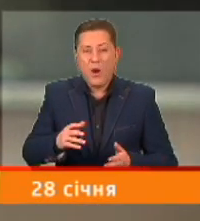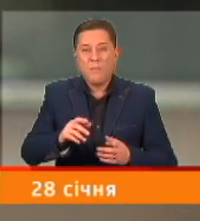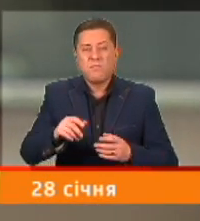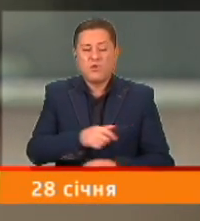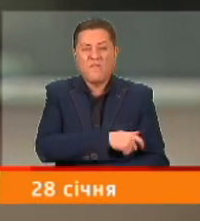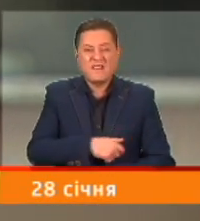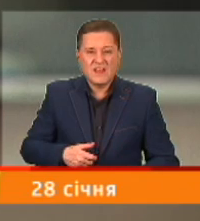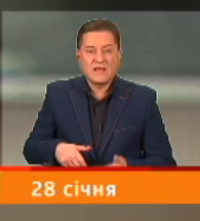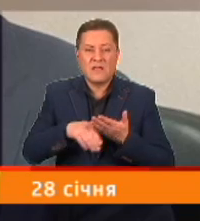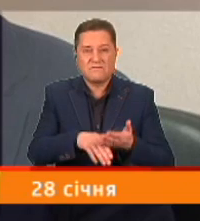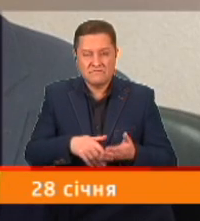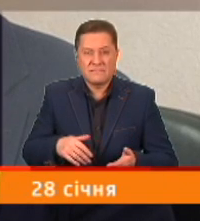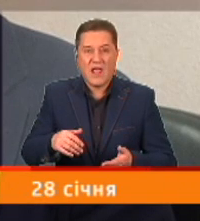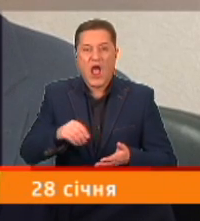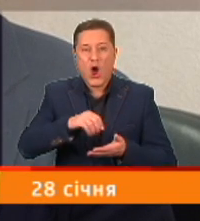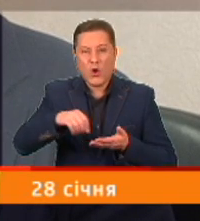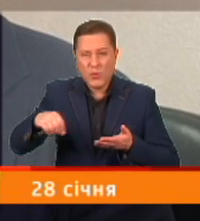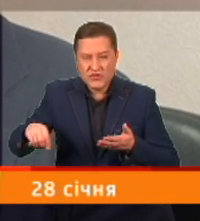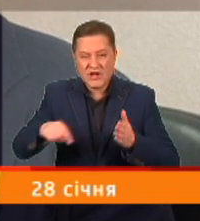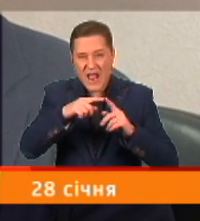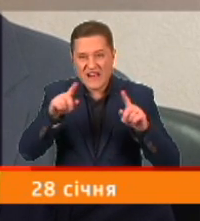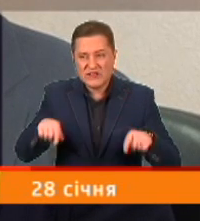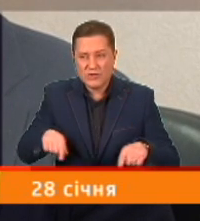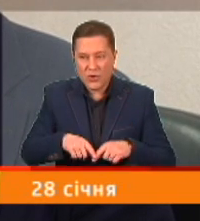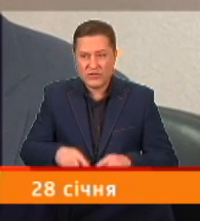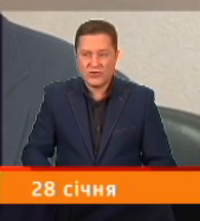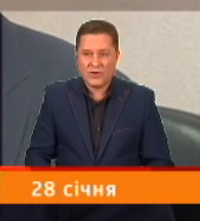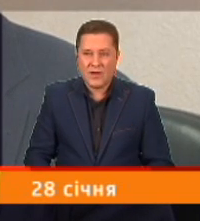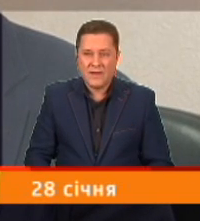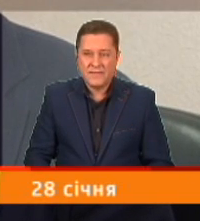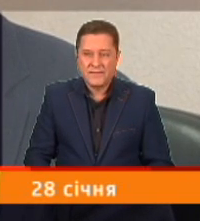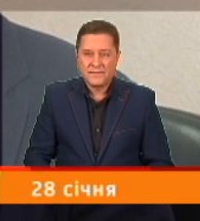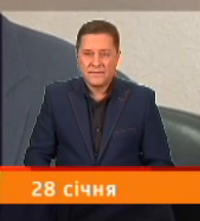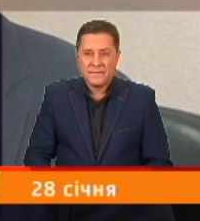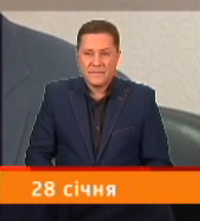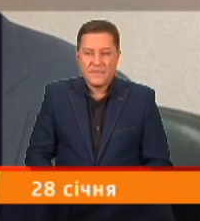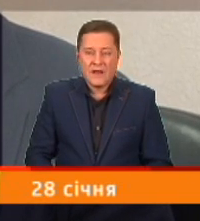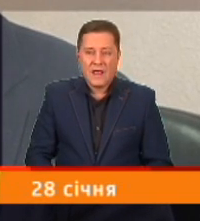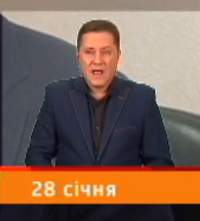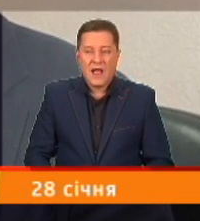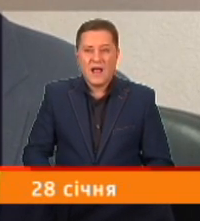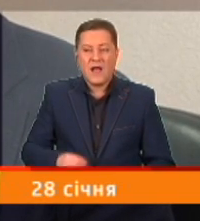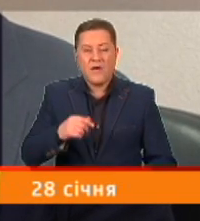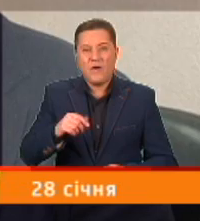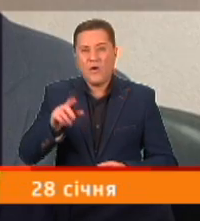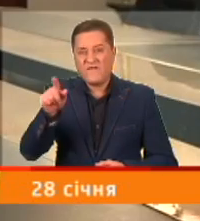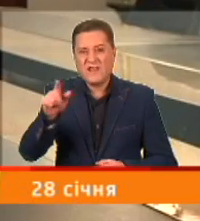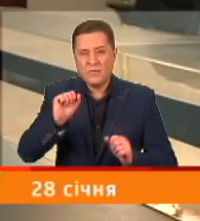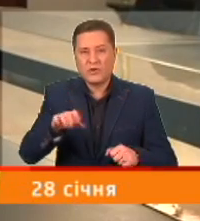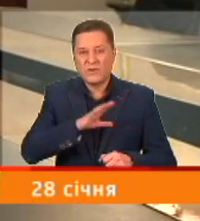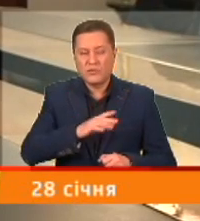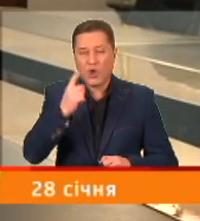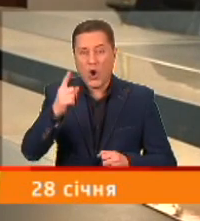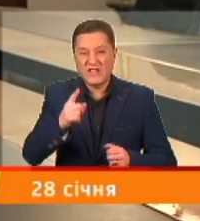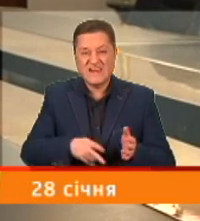провідникам у поміч. Один сканер на 6 вагонів – це мало, звісно, але в принципі він може бути навіть один на